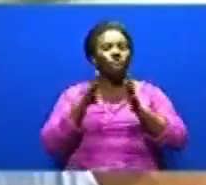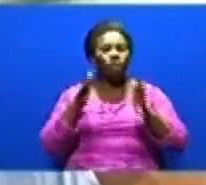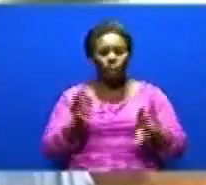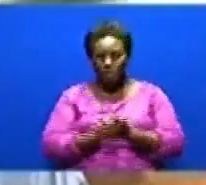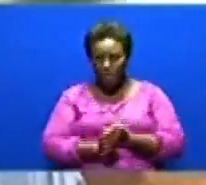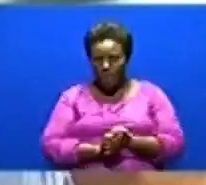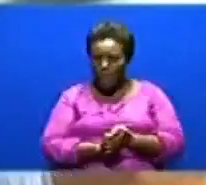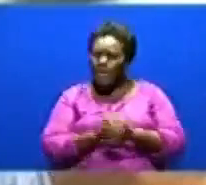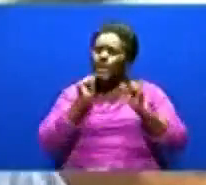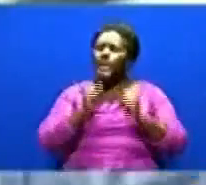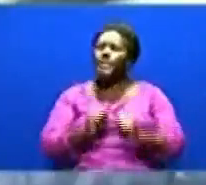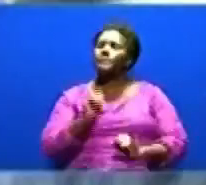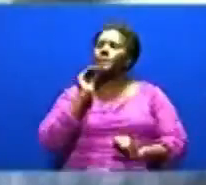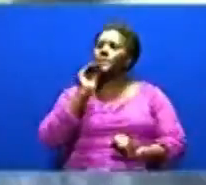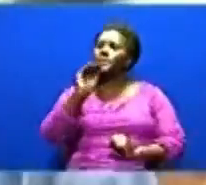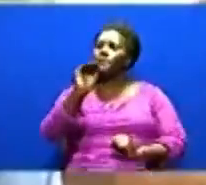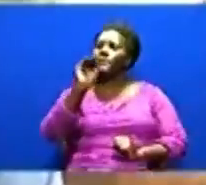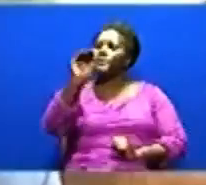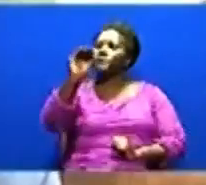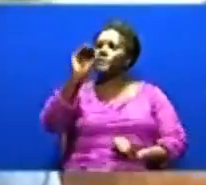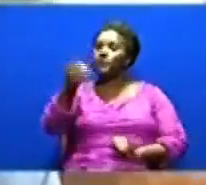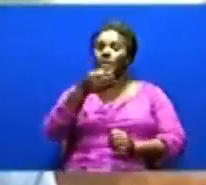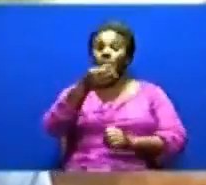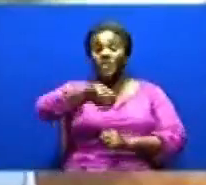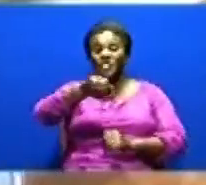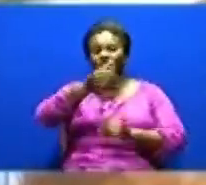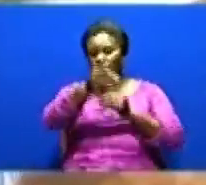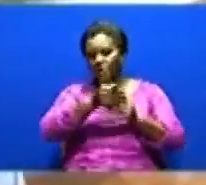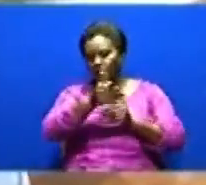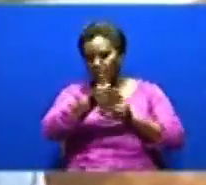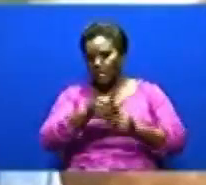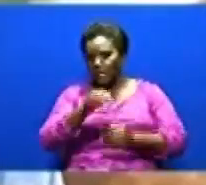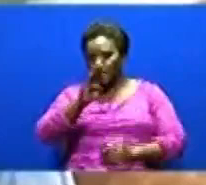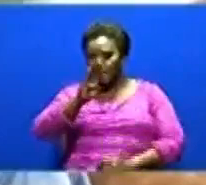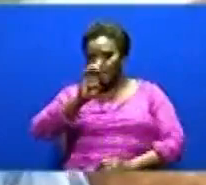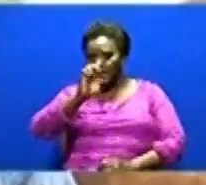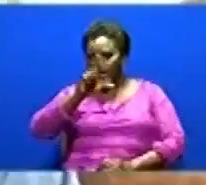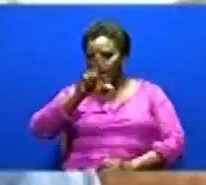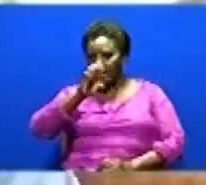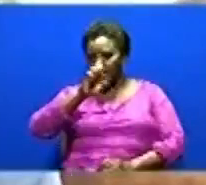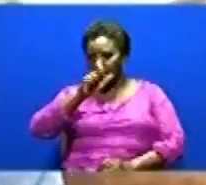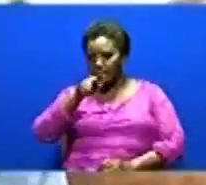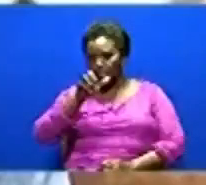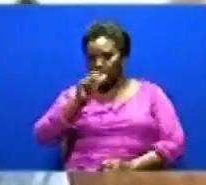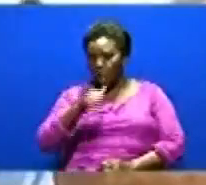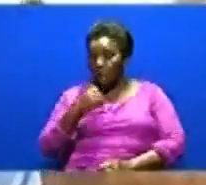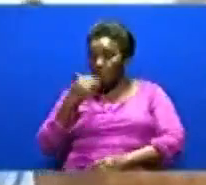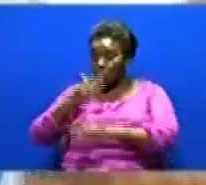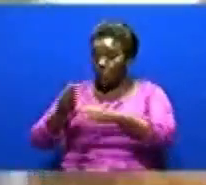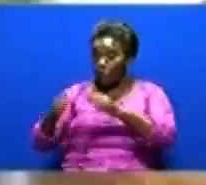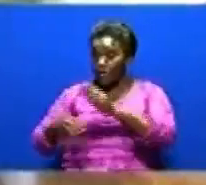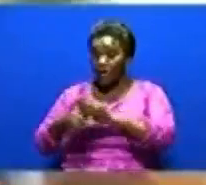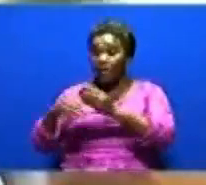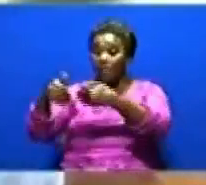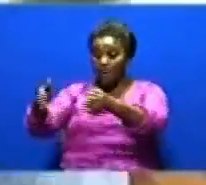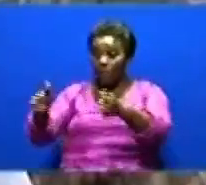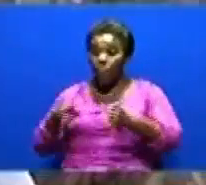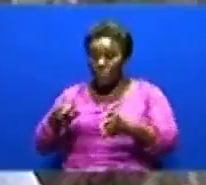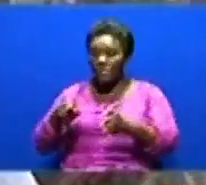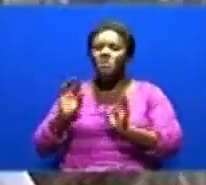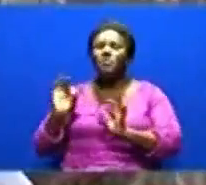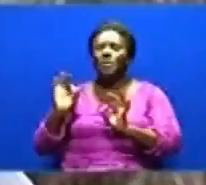ndefu kufuata kijiji cha jirani cha Berega. Kwa hiyo kujengwa kwa jengo hili kidogo tutakuwa tumeondokana na adha hiyo. Hivyo mambo naona yatakuwa